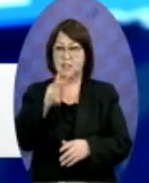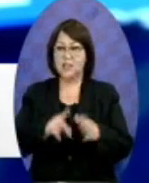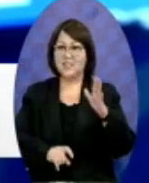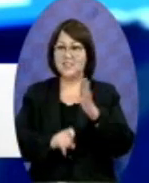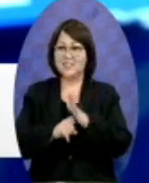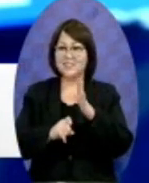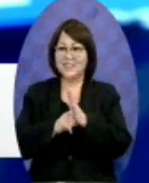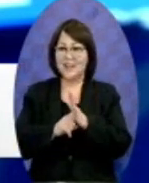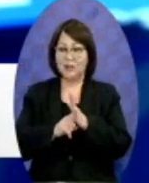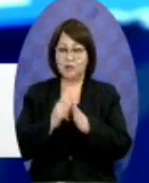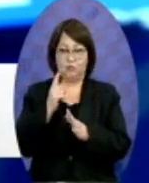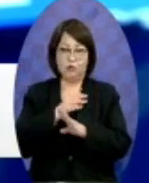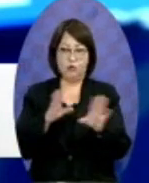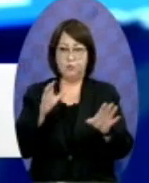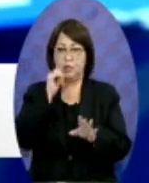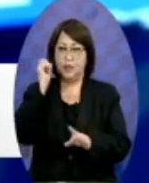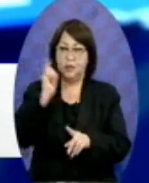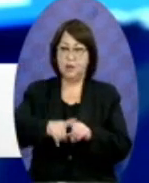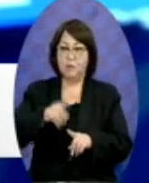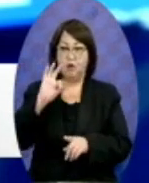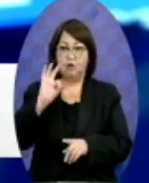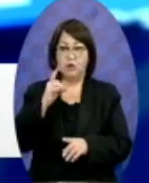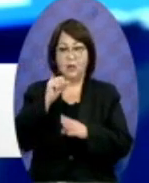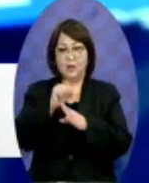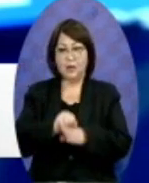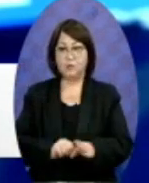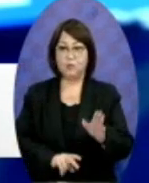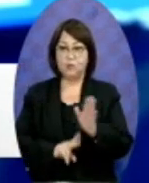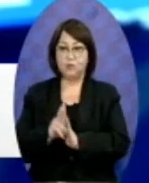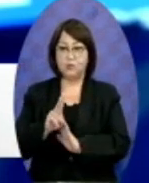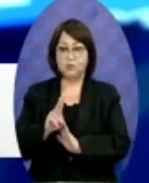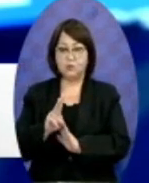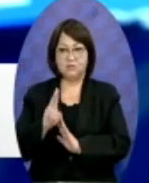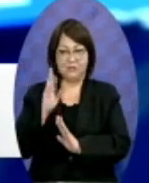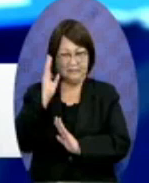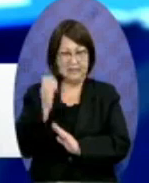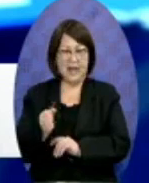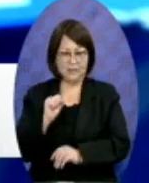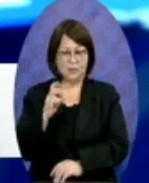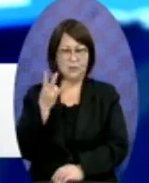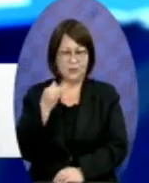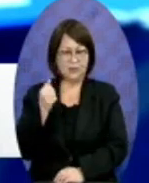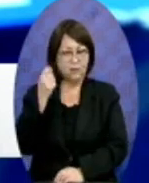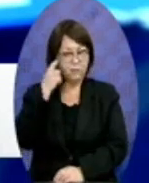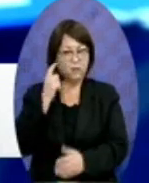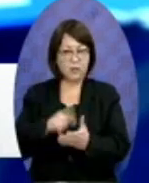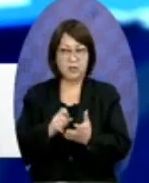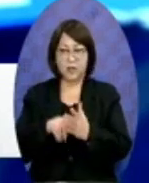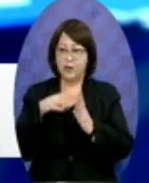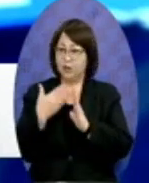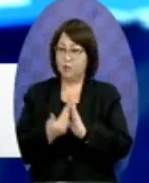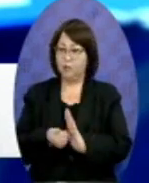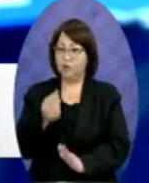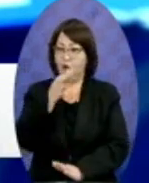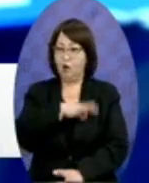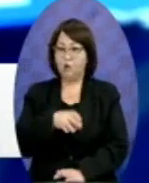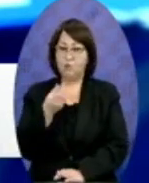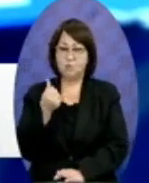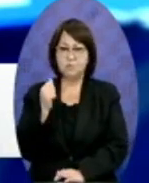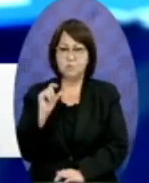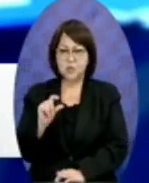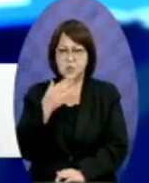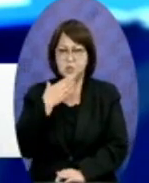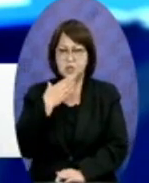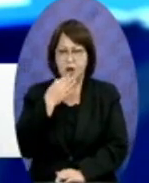Харин эсэргээрээ үрийн дарамтанд оруулах эрсдлийг дагуулж болцсохгүй ч юм уу бодолцох ёстой. Учир нь өрхийн орлогын түвшин бага байгаагаас үүдээд иргэд хэрэглээг нь